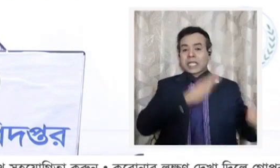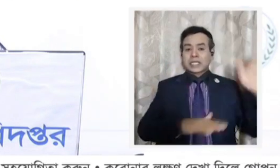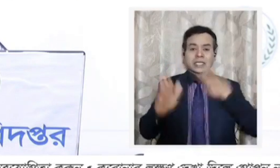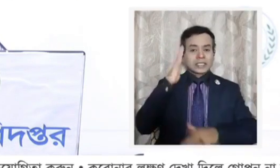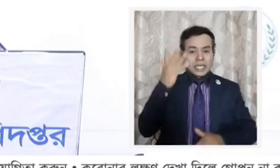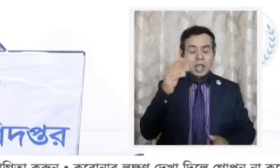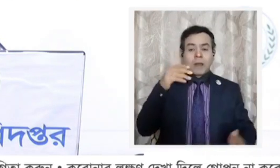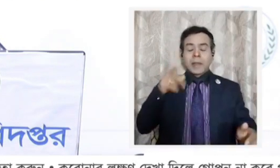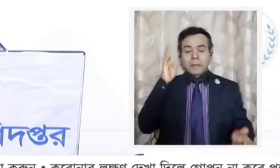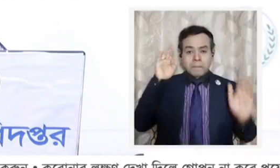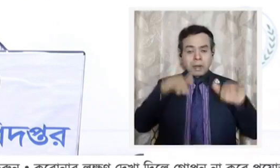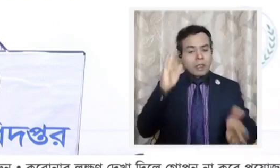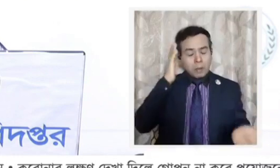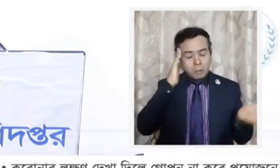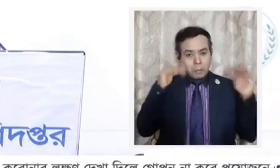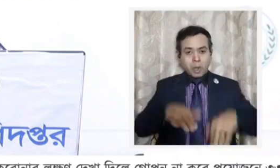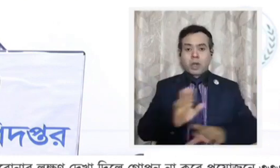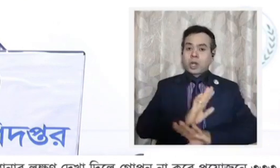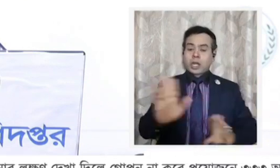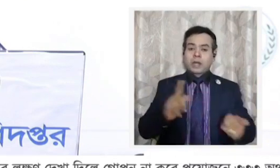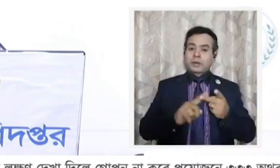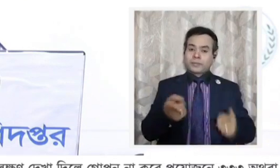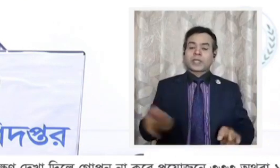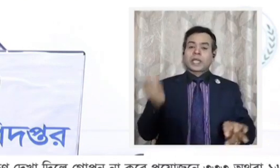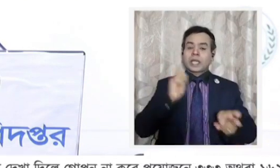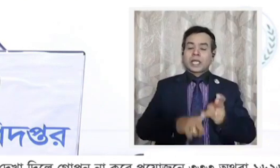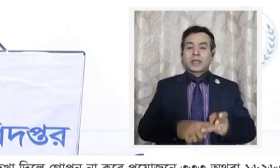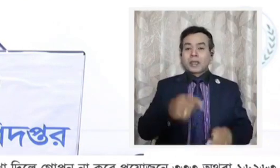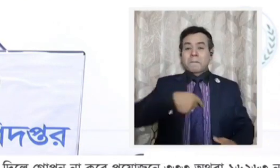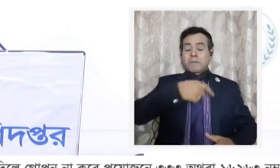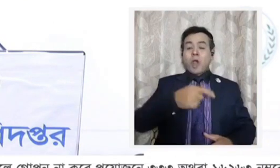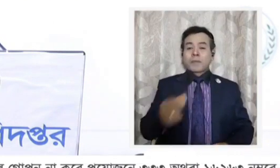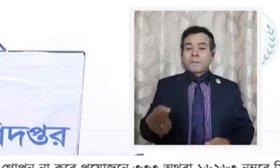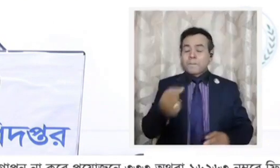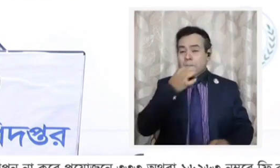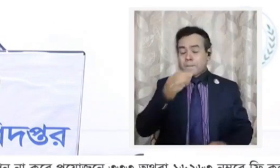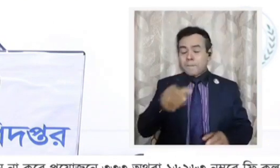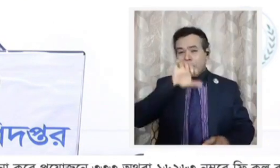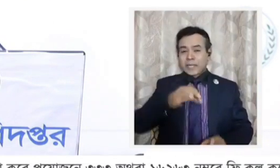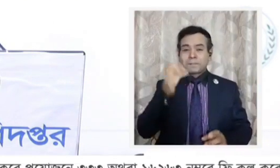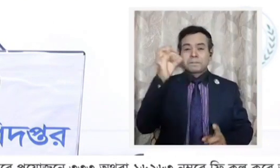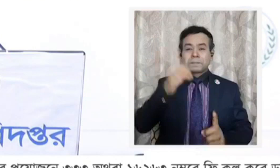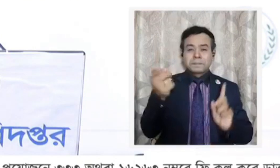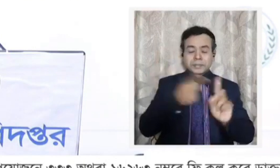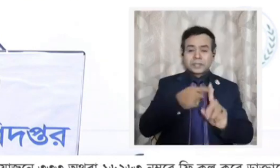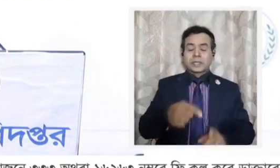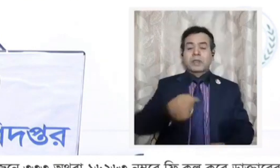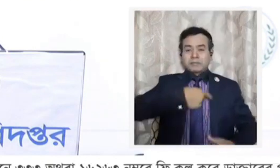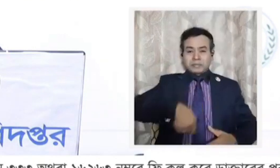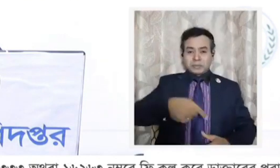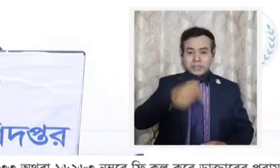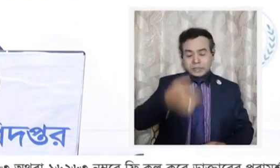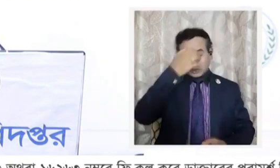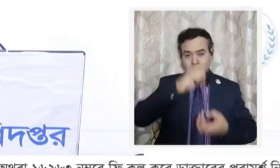না হয়। স্বাস্থ্য অধিদপ্তর থেকে বন্যাপীড়িত এলাকায় খাবার স্যালাইন, শিরায় দেওয়ার স্যালাইন, পানি বিশুদ্ধকরণ